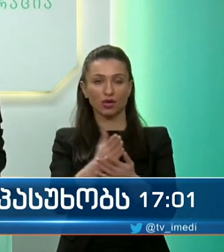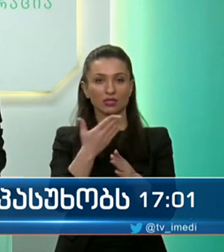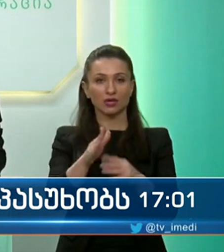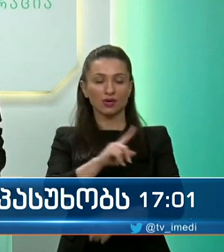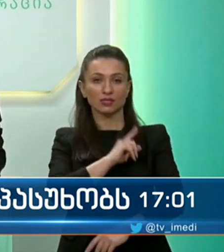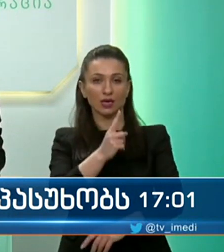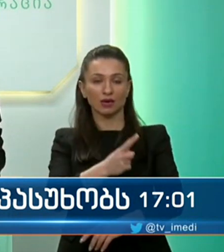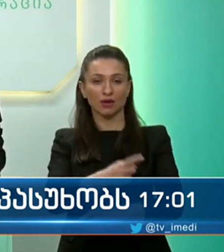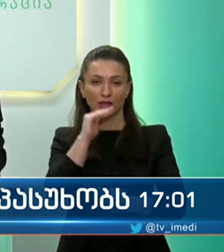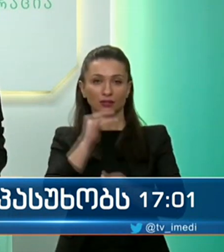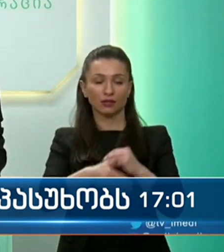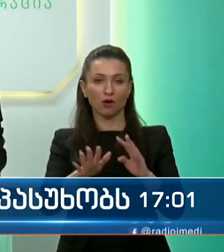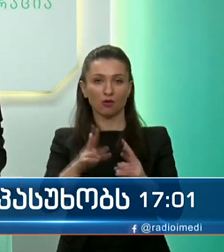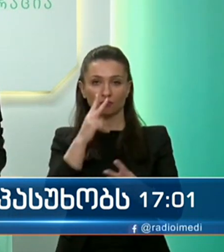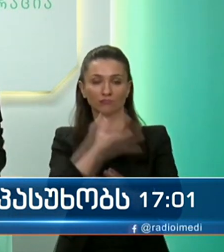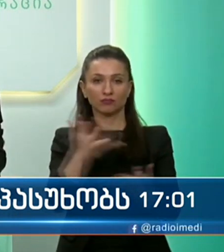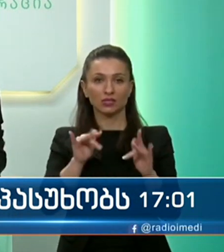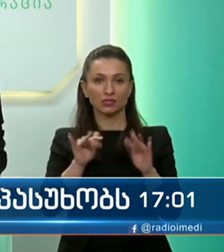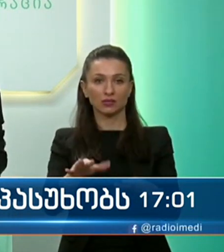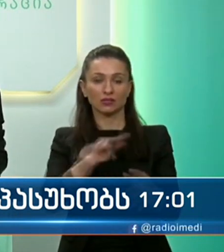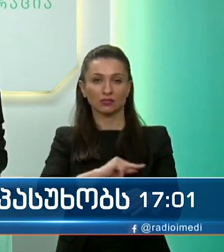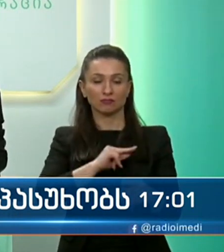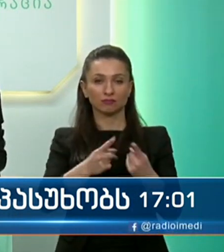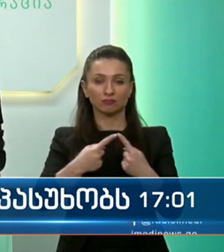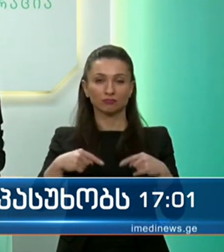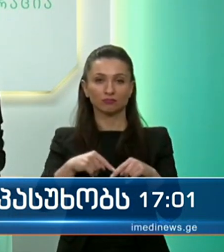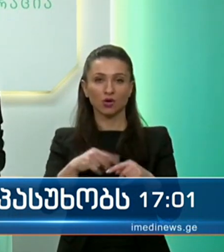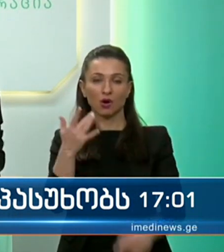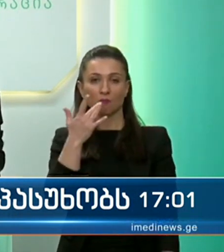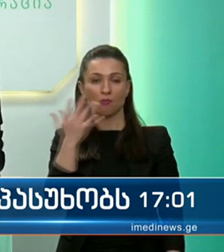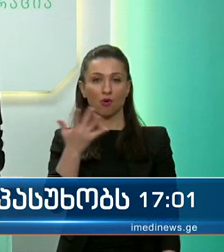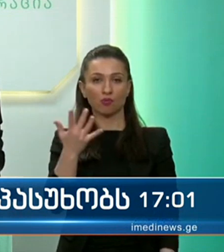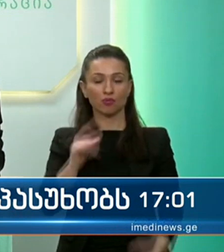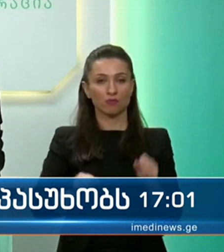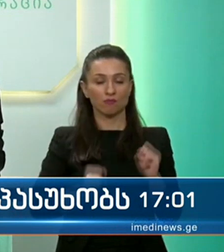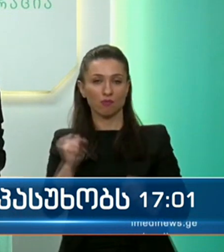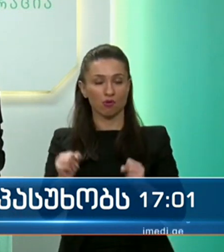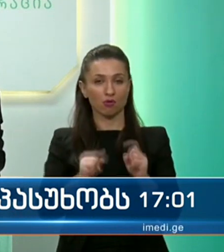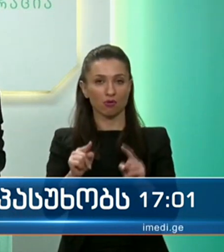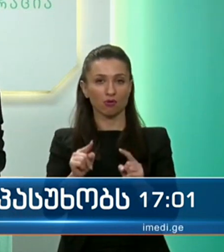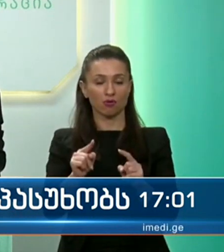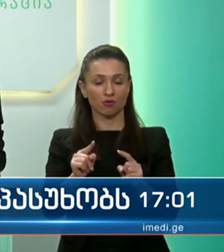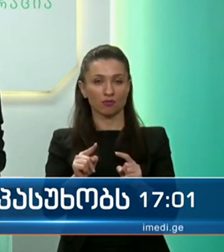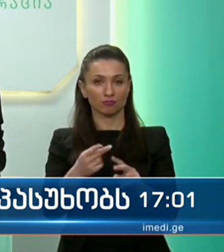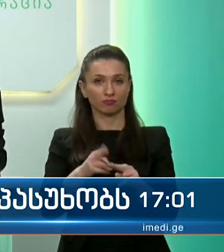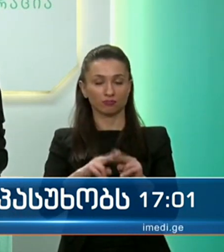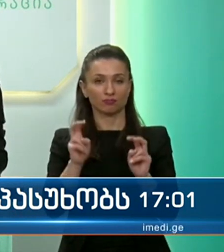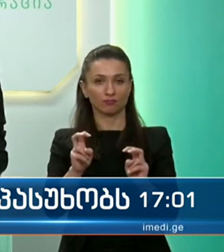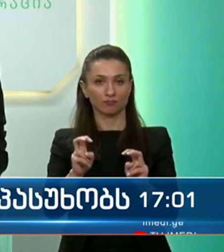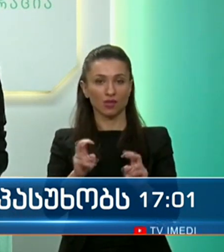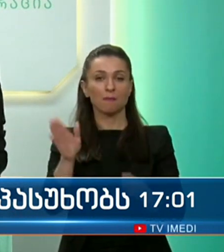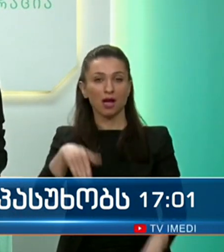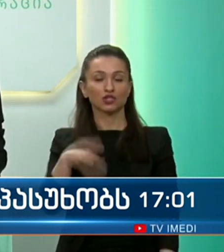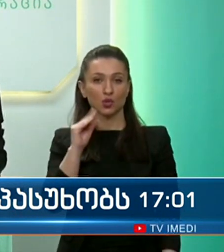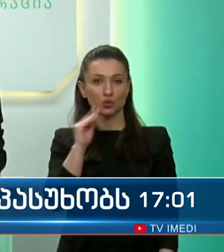ცალკეული ძალების დაუფარავ საქმიანობას საარჩევნო ადმინისტრაციის პოლიტიკურად მოტივირებული დისკრედიტაციისთვის.